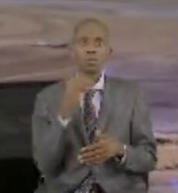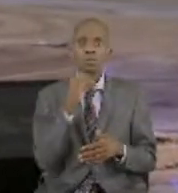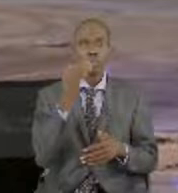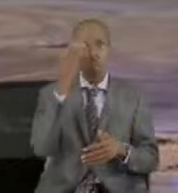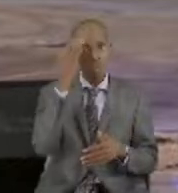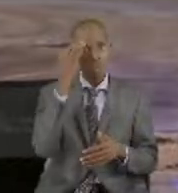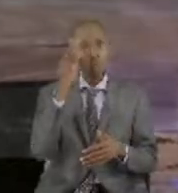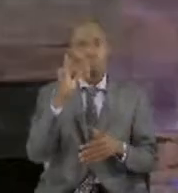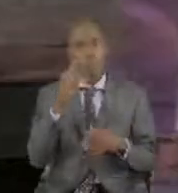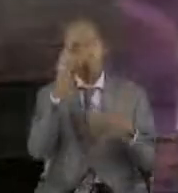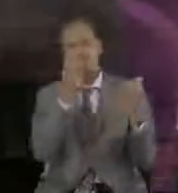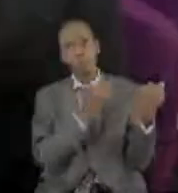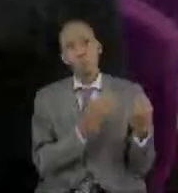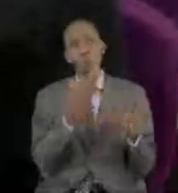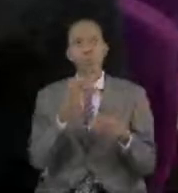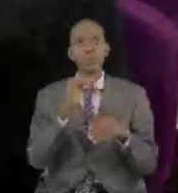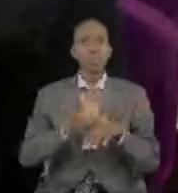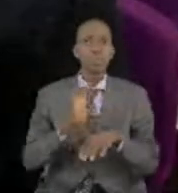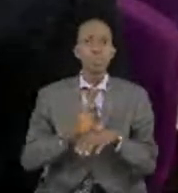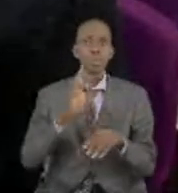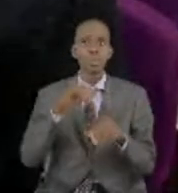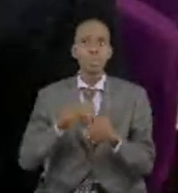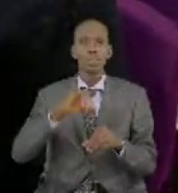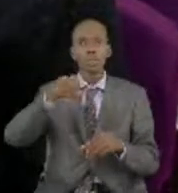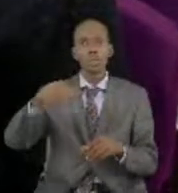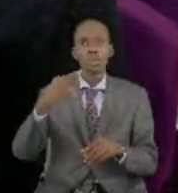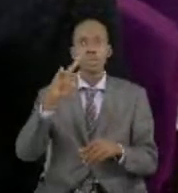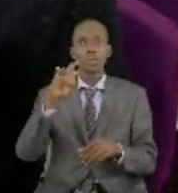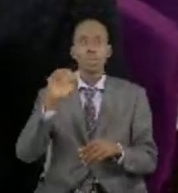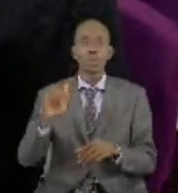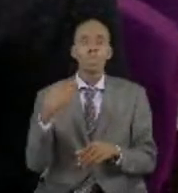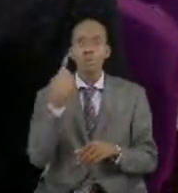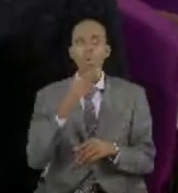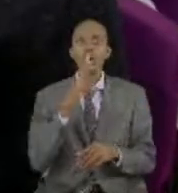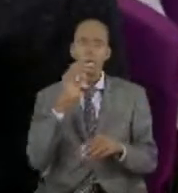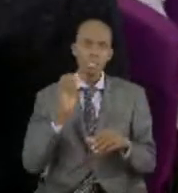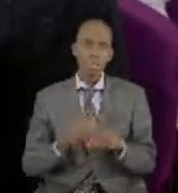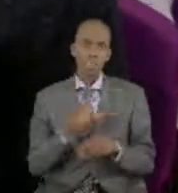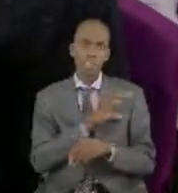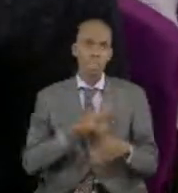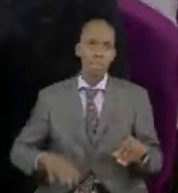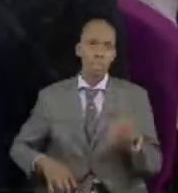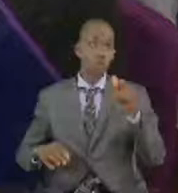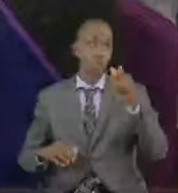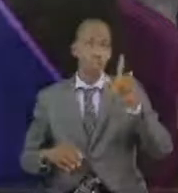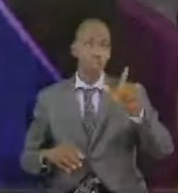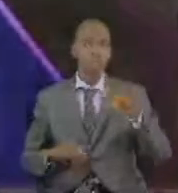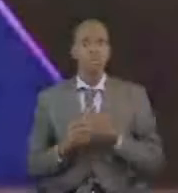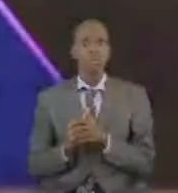de visage aux églises de Judée qui sont en Christ. Verset 23.